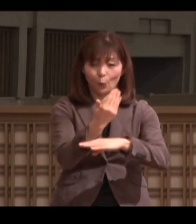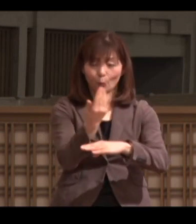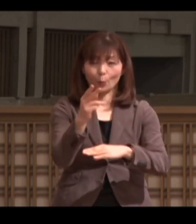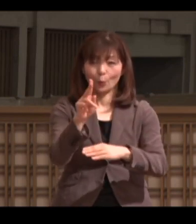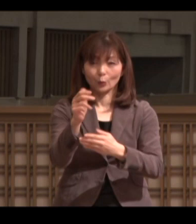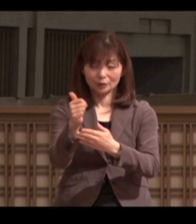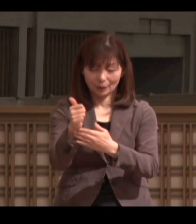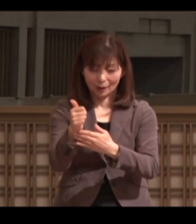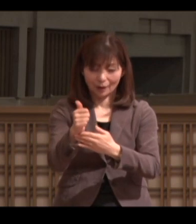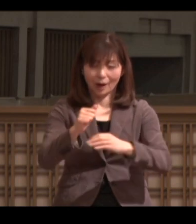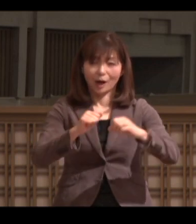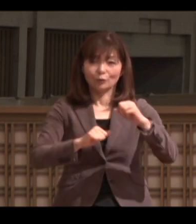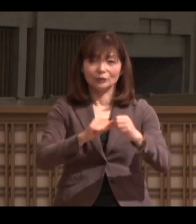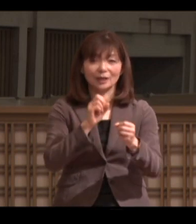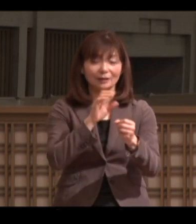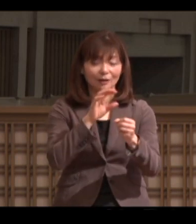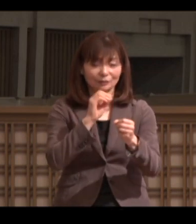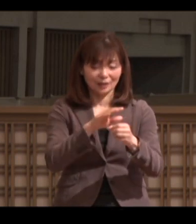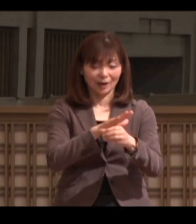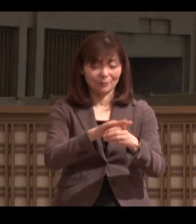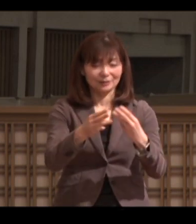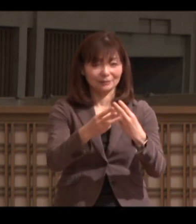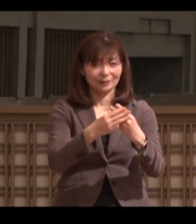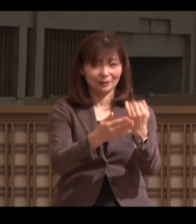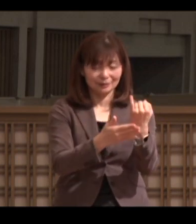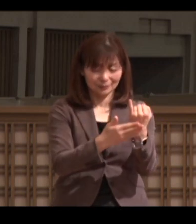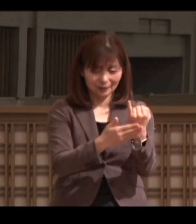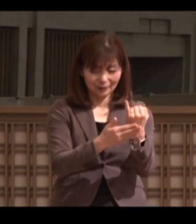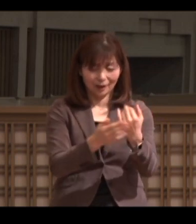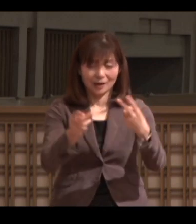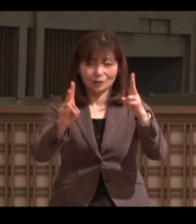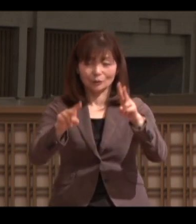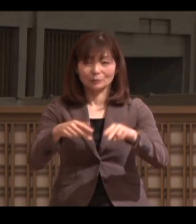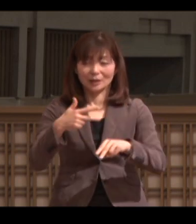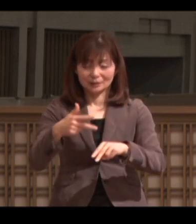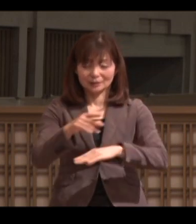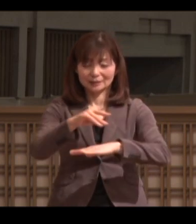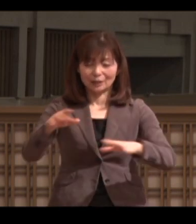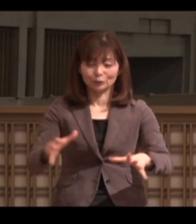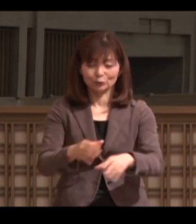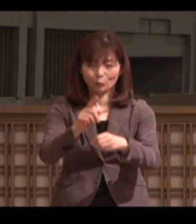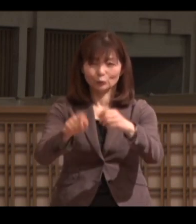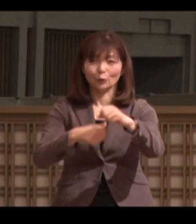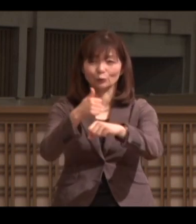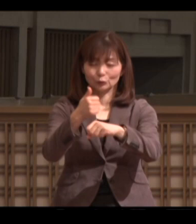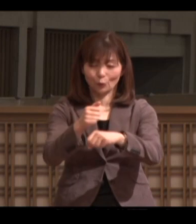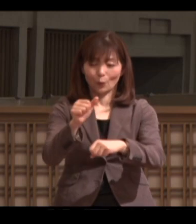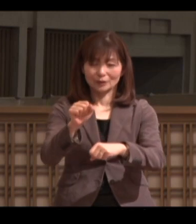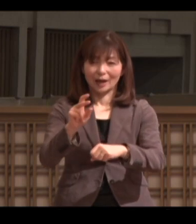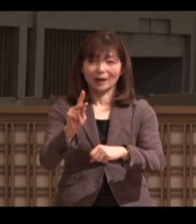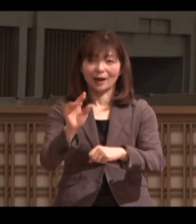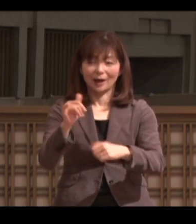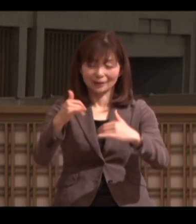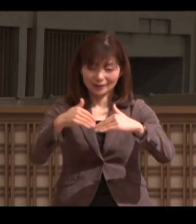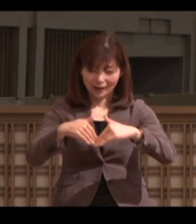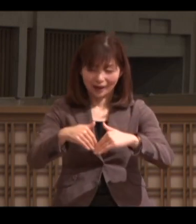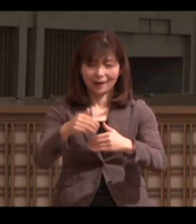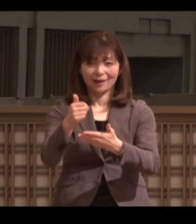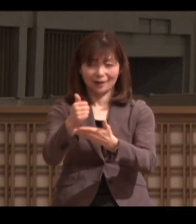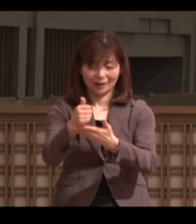フリーアナウンサーの増田奈様広島市企画総務局長のさ幸春の4名